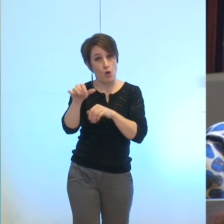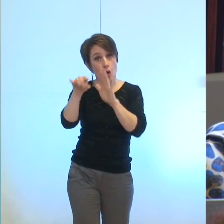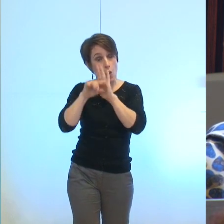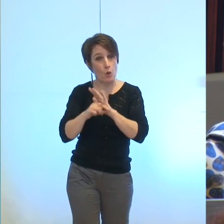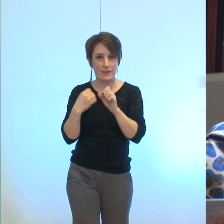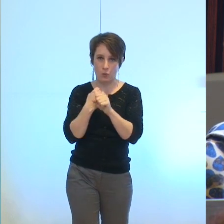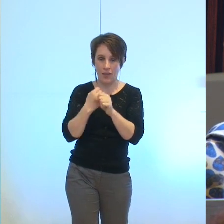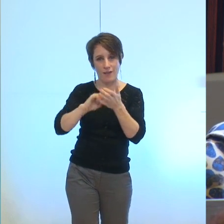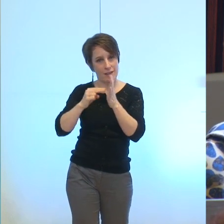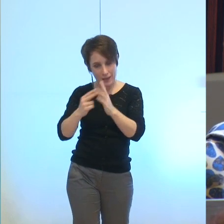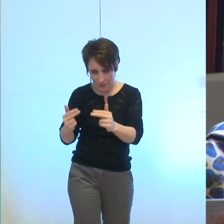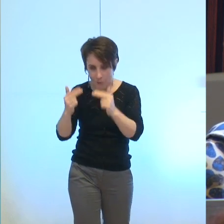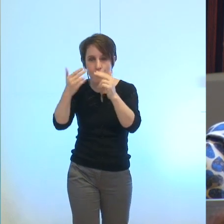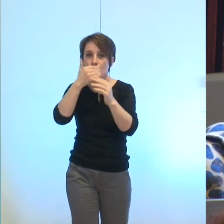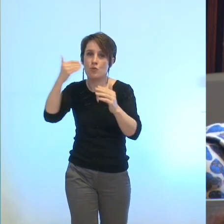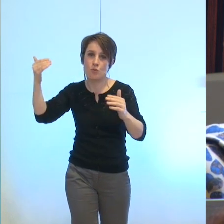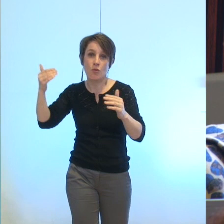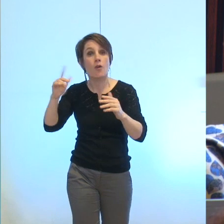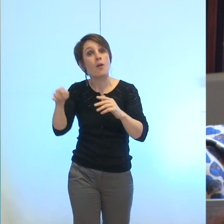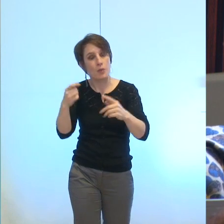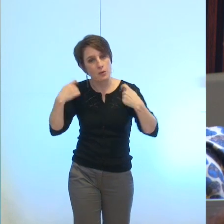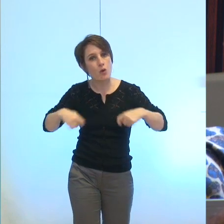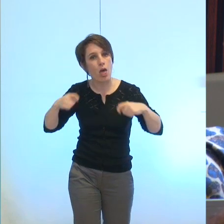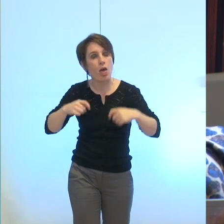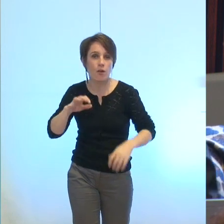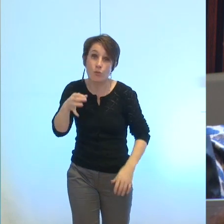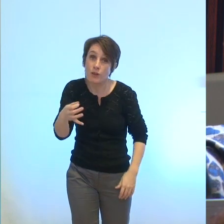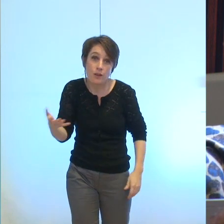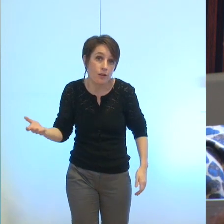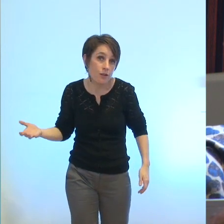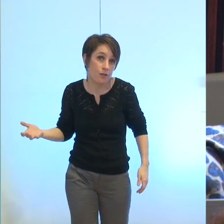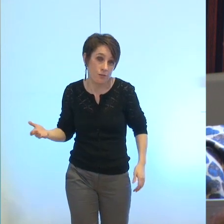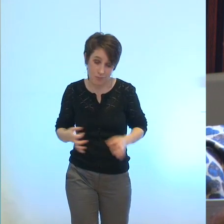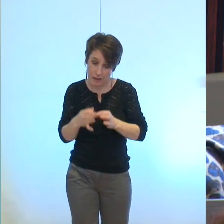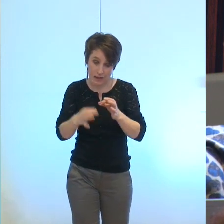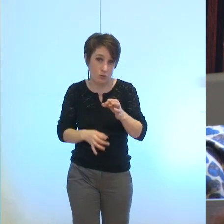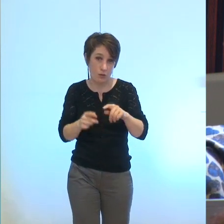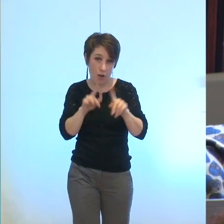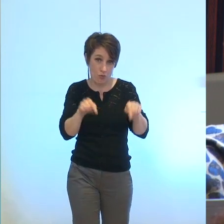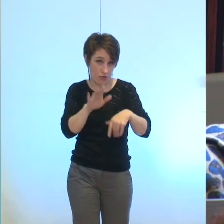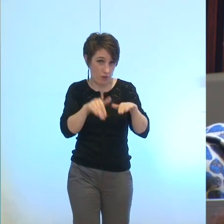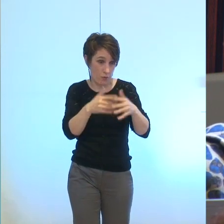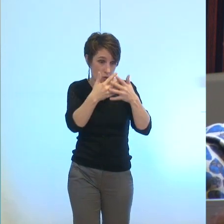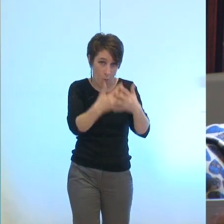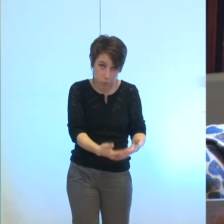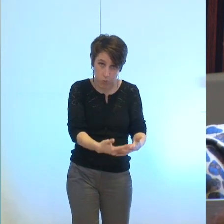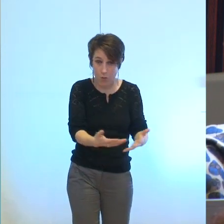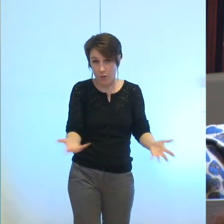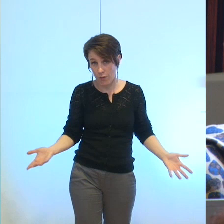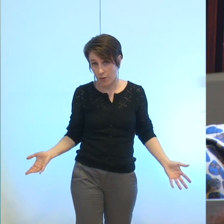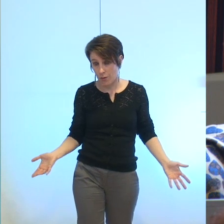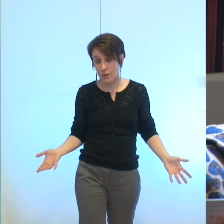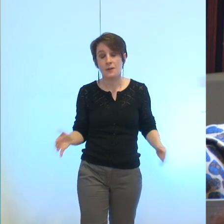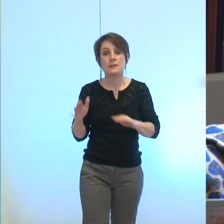ça un coût forcément et ça a pesé sur le budget du fonctionnement insistez également